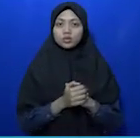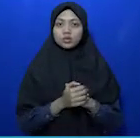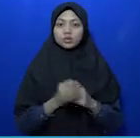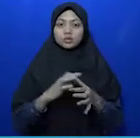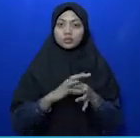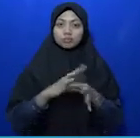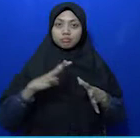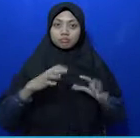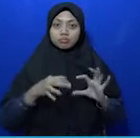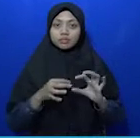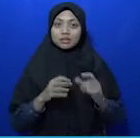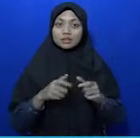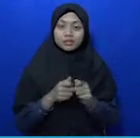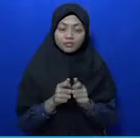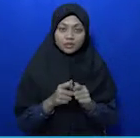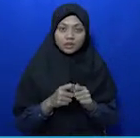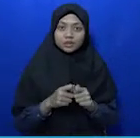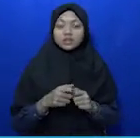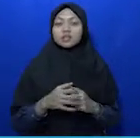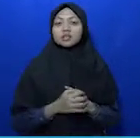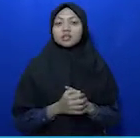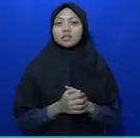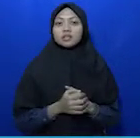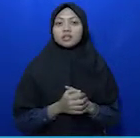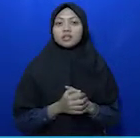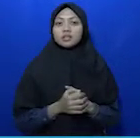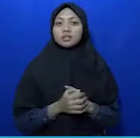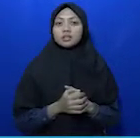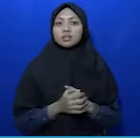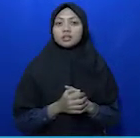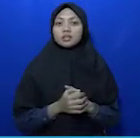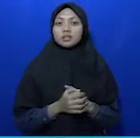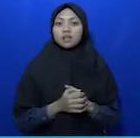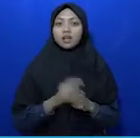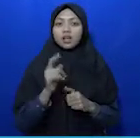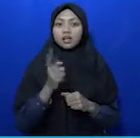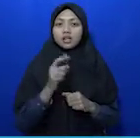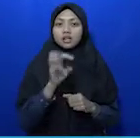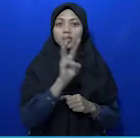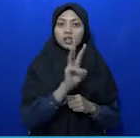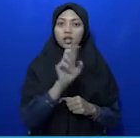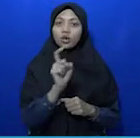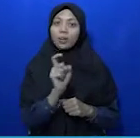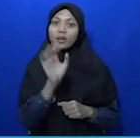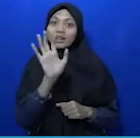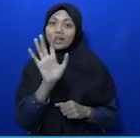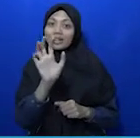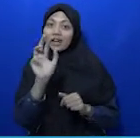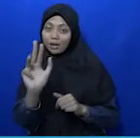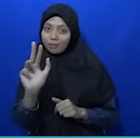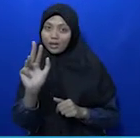saham yang sudah tercantum pada AOA gitu ya, itu kan 3,85 miliar US